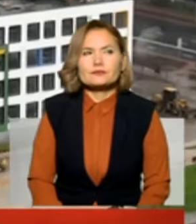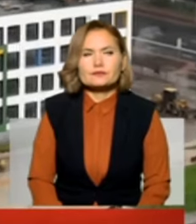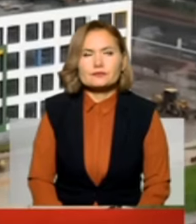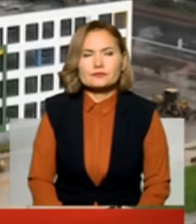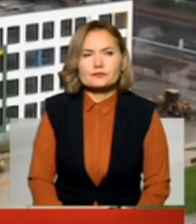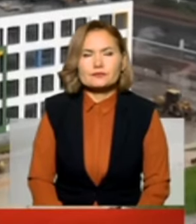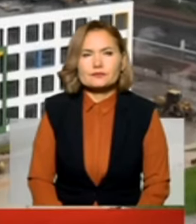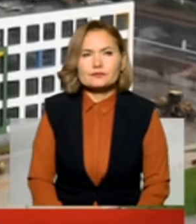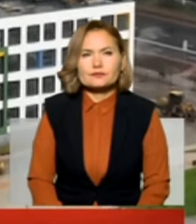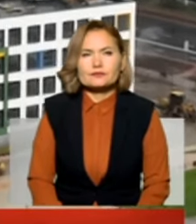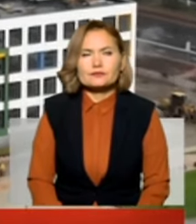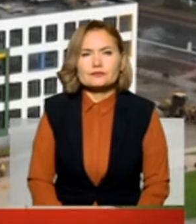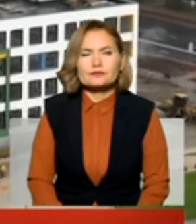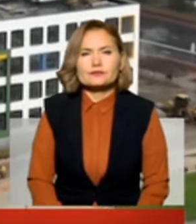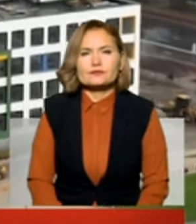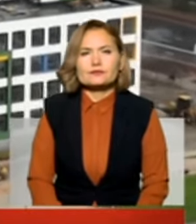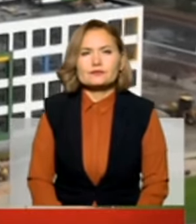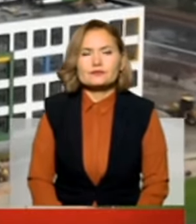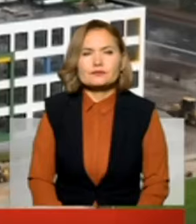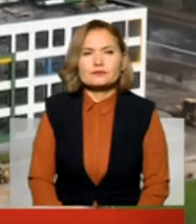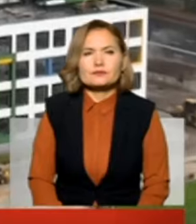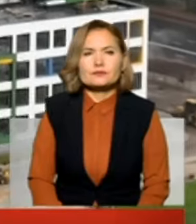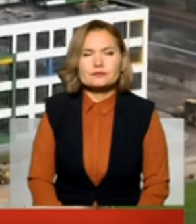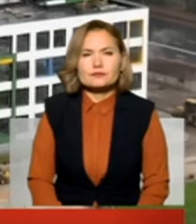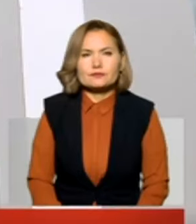кешенінің көмегімен Астана.